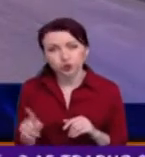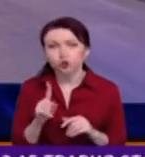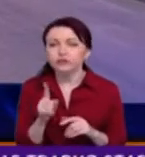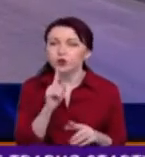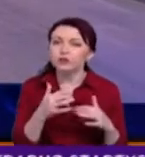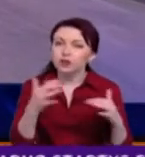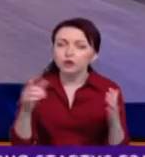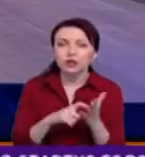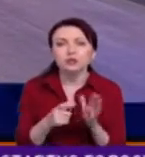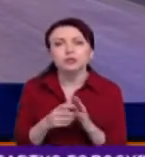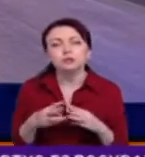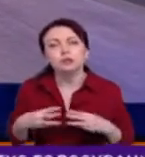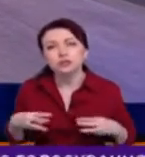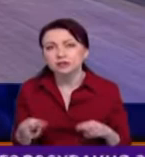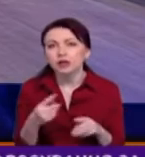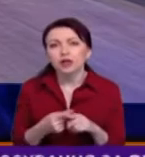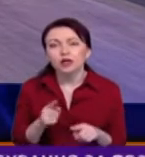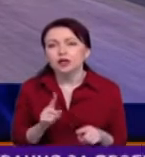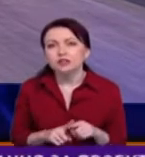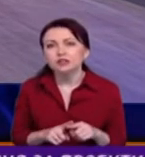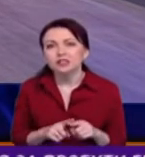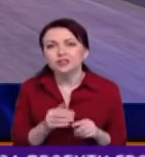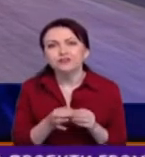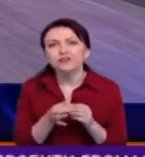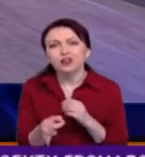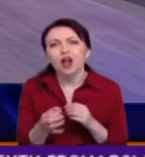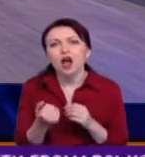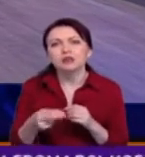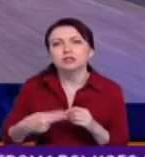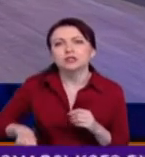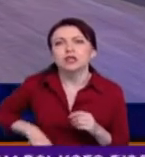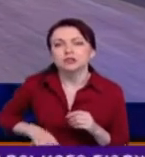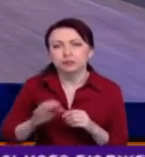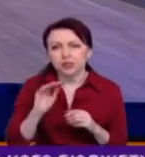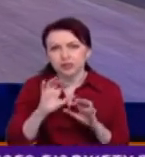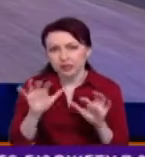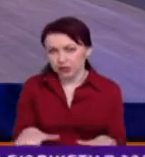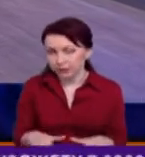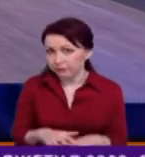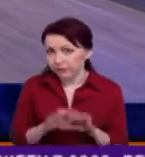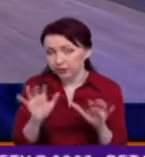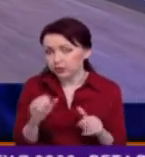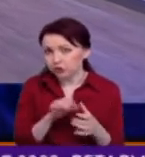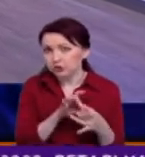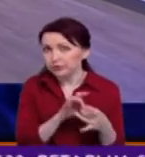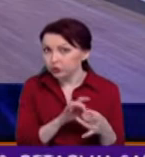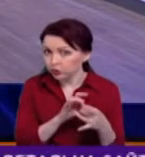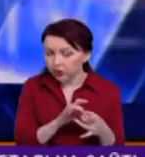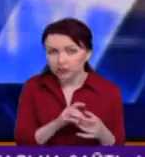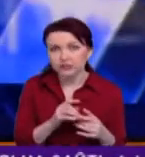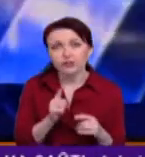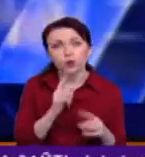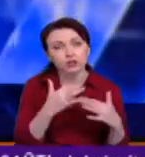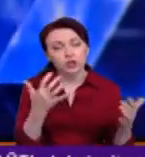Кабінет міністрів, вони не є філією адміністрації президента. І президент, в принципі, може співпрацювати з Верховною Радою,